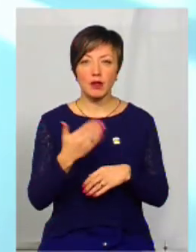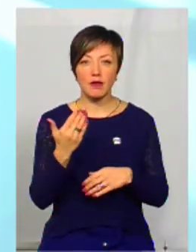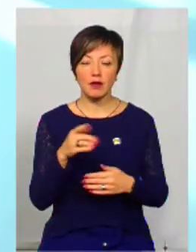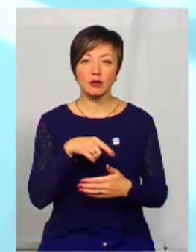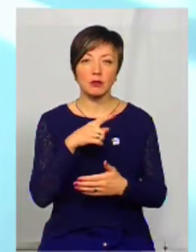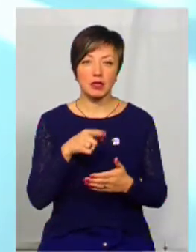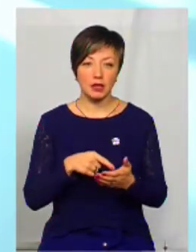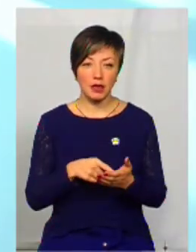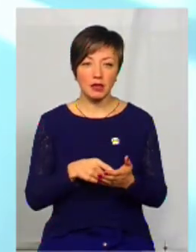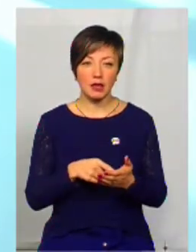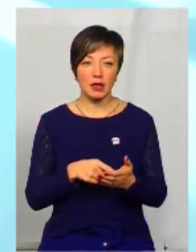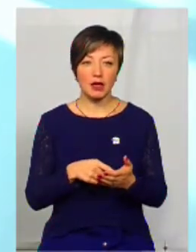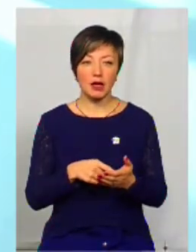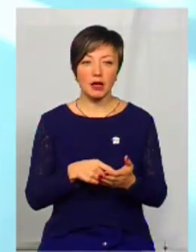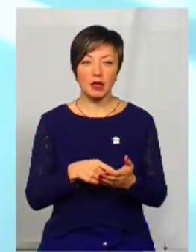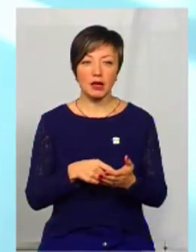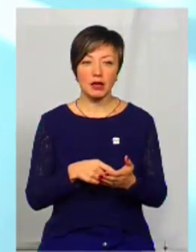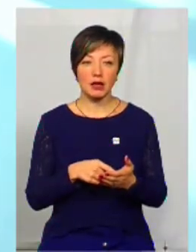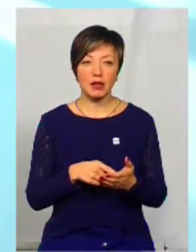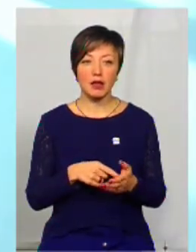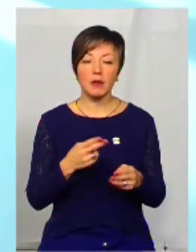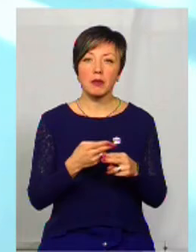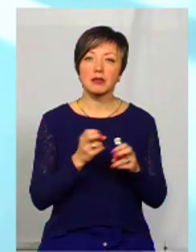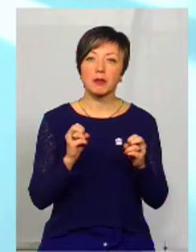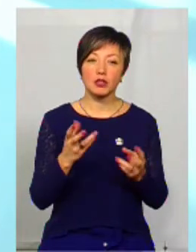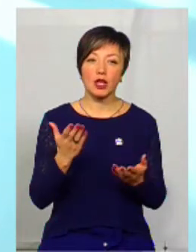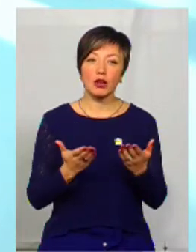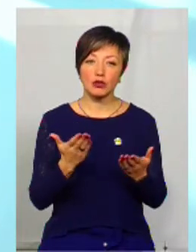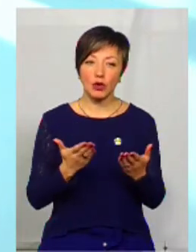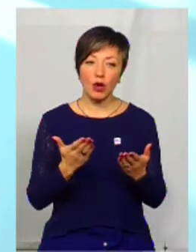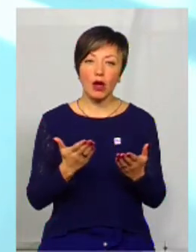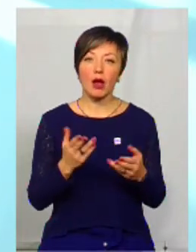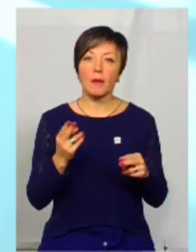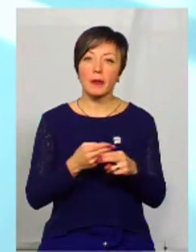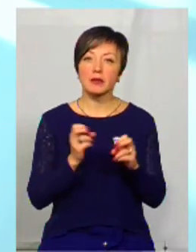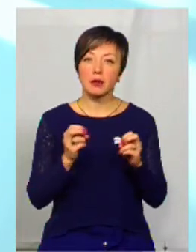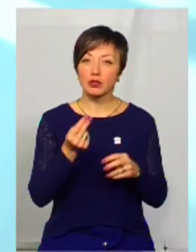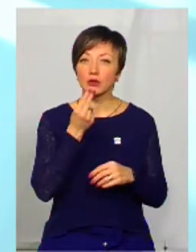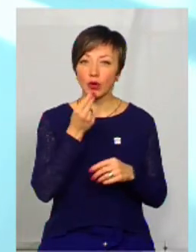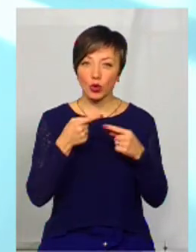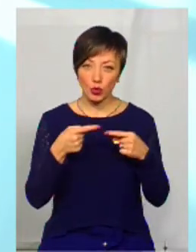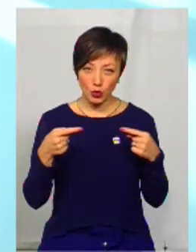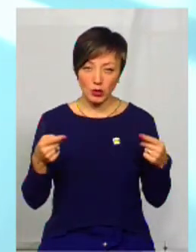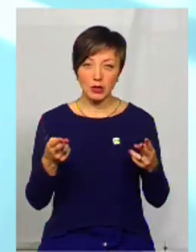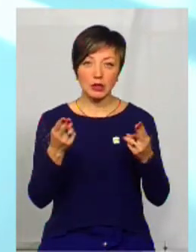нього. Скажімо, питання не стільки якісне, а скільки безпечне. Тобто, якщо безпечний харчовий продукт, так,